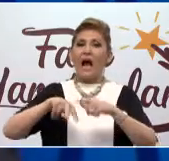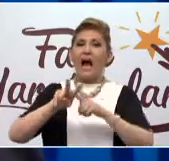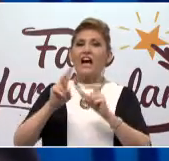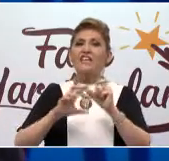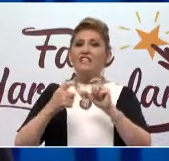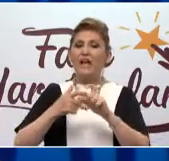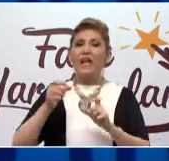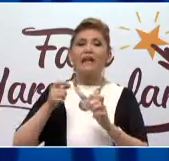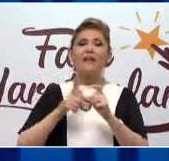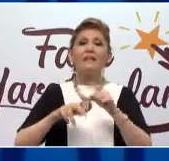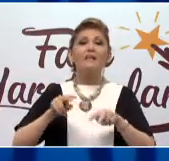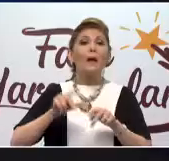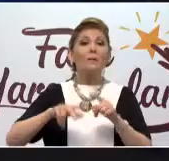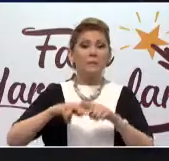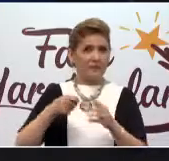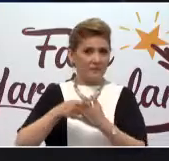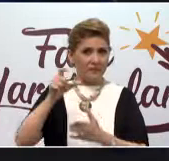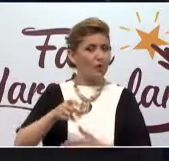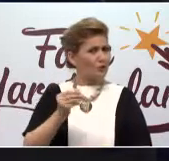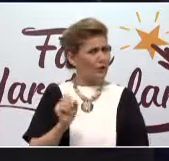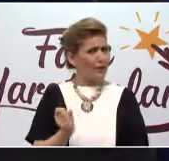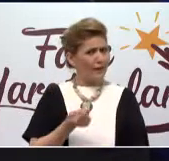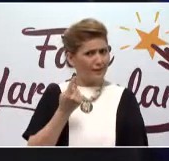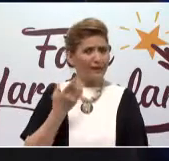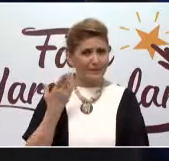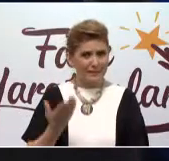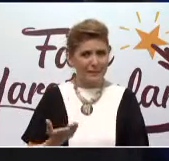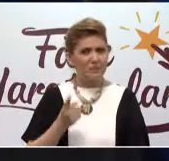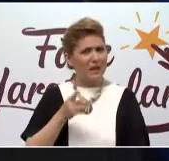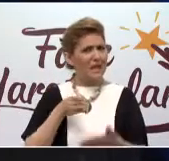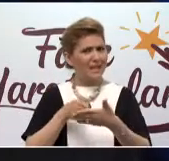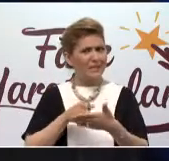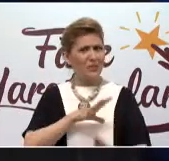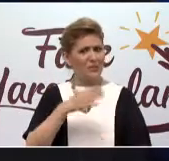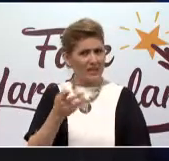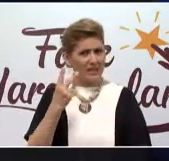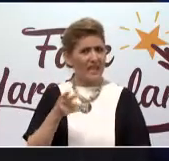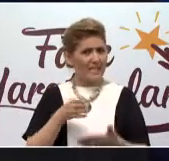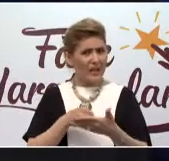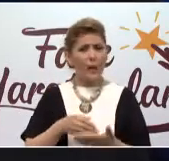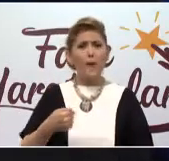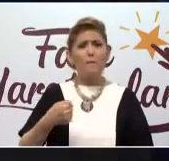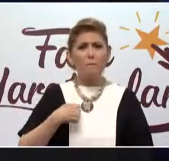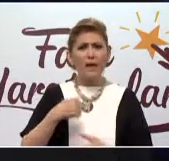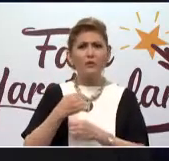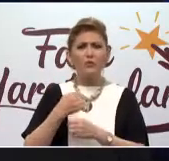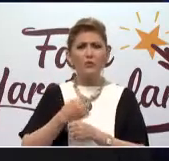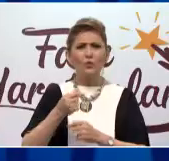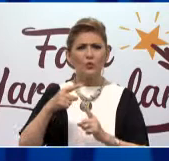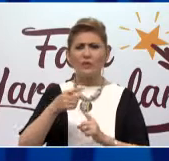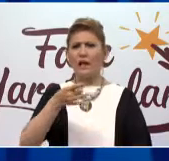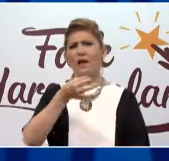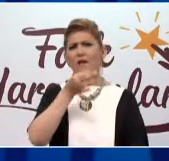İşeri'ye döneyim. Ayşe Hanım, son derece ilginç bir girişimi var. Girişim diyeyim. Damn Good Cafe. Gidiyorsunuz